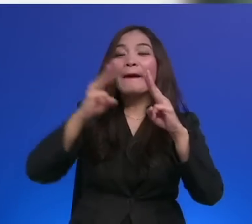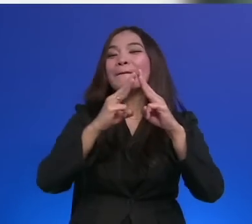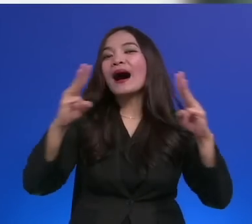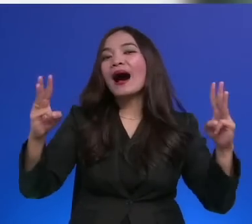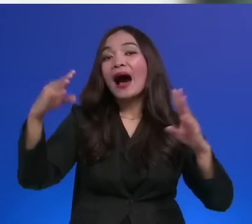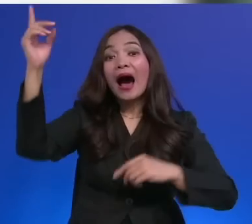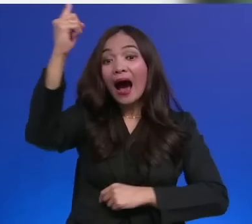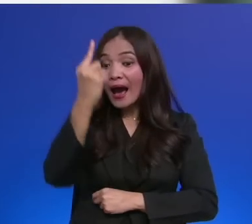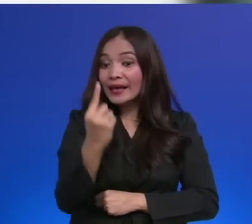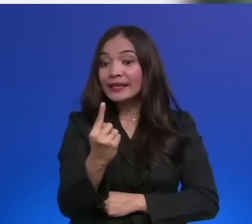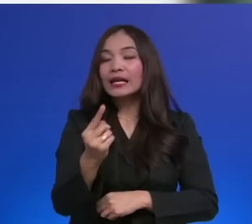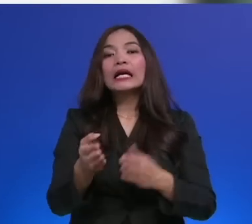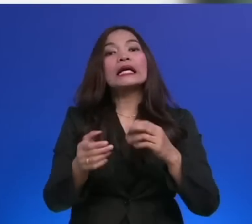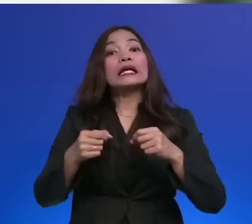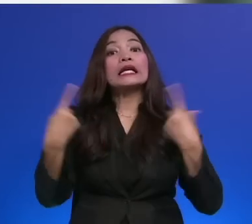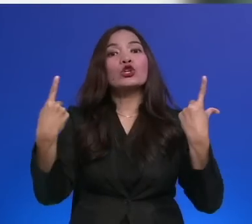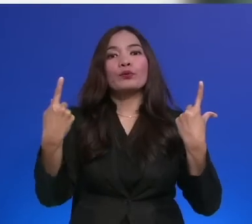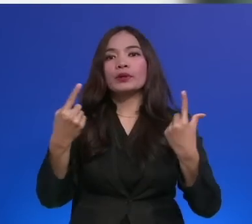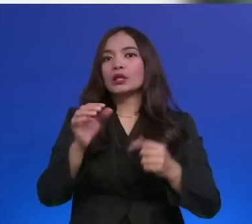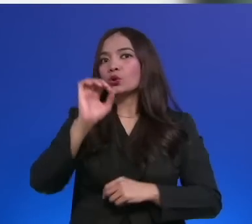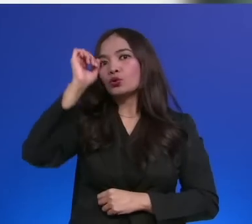hidup, sebenarnya tidak mudah, saudaraku.